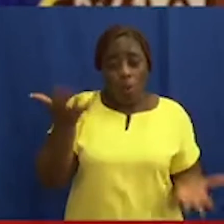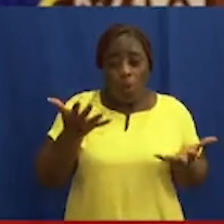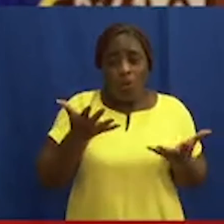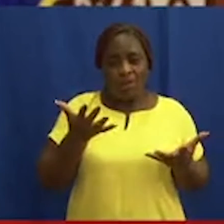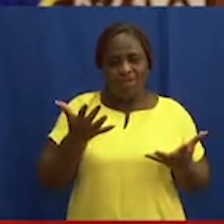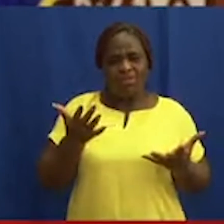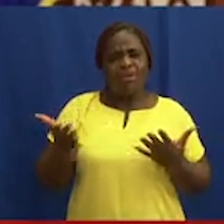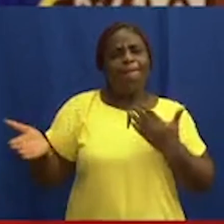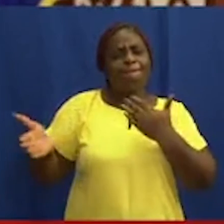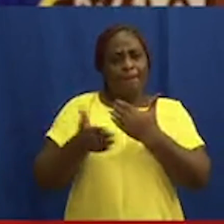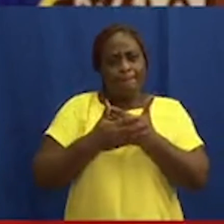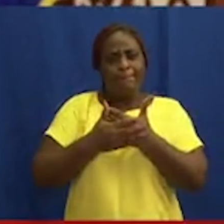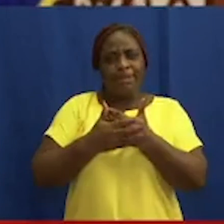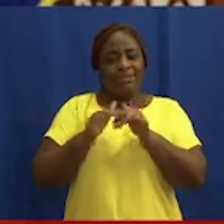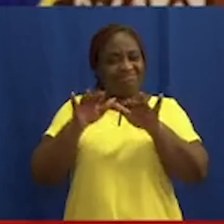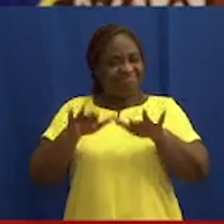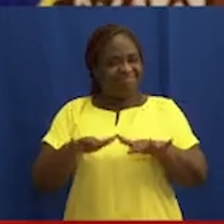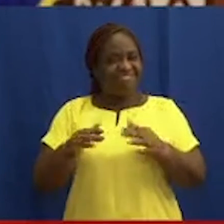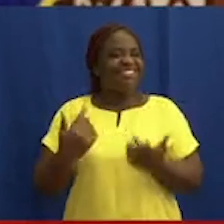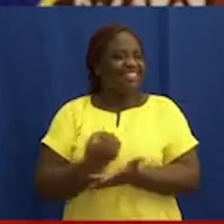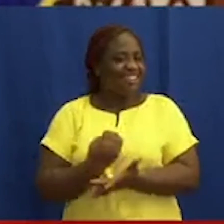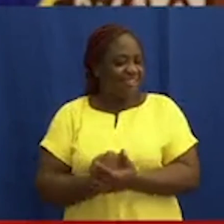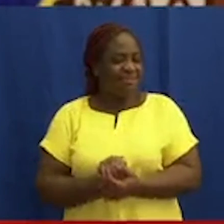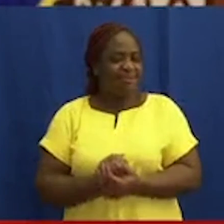mu yi nasara a can baya.